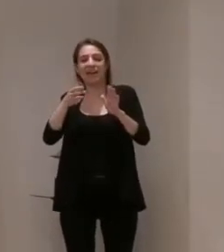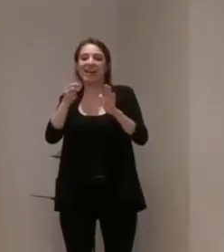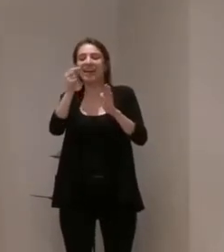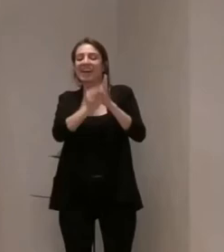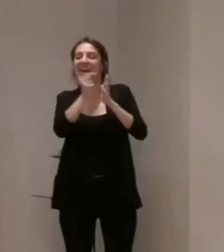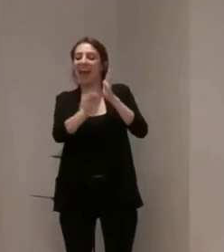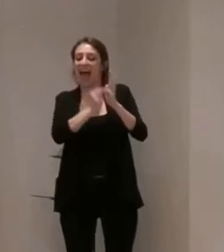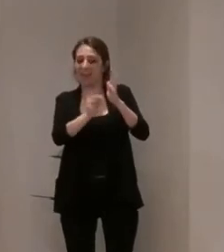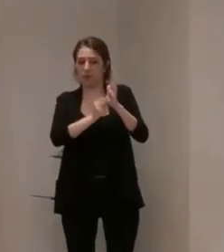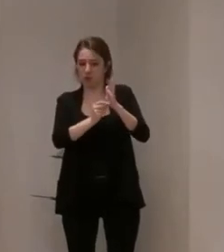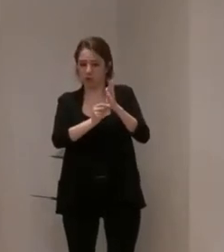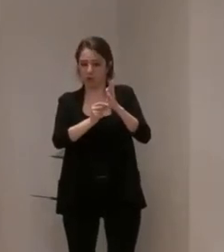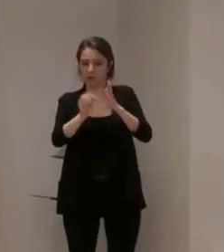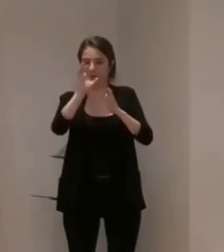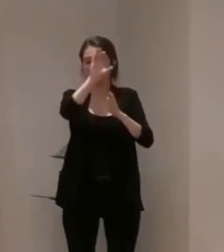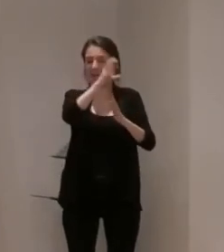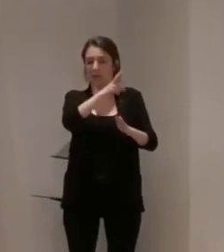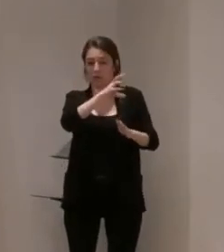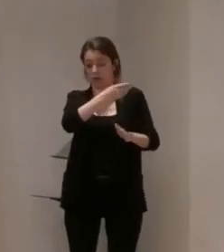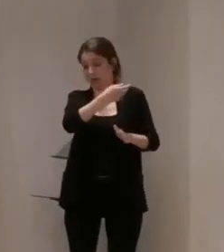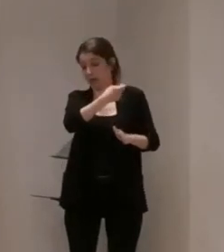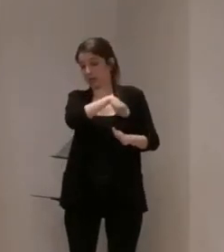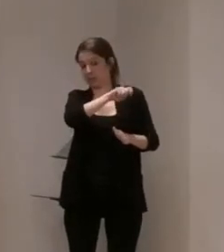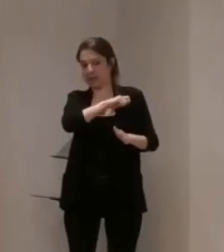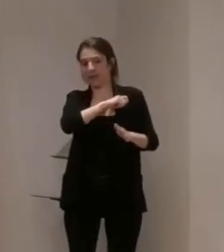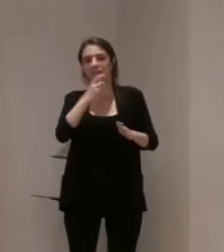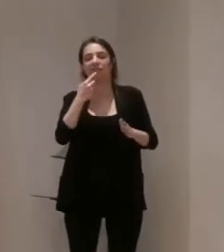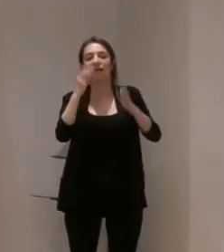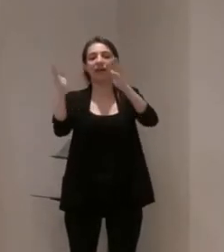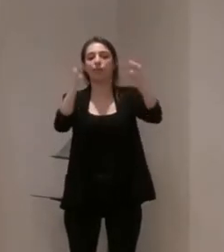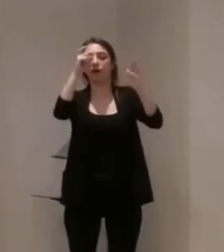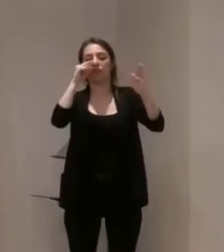el franquisme va ser un parèntesi en la història d'Espanya.